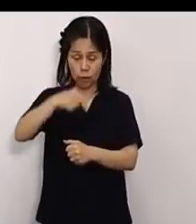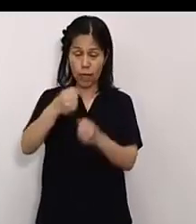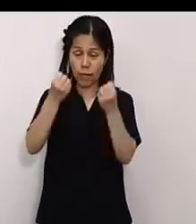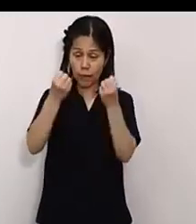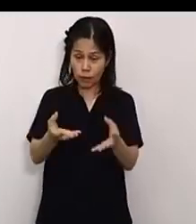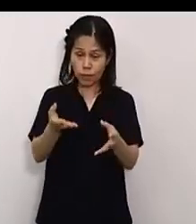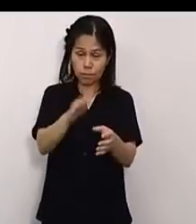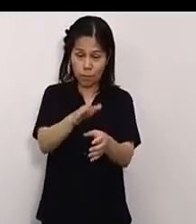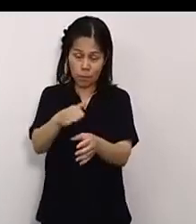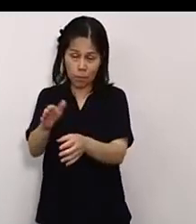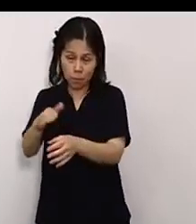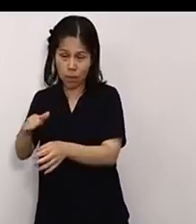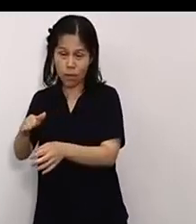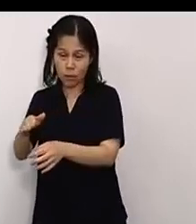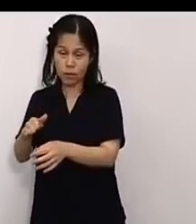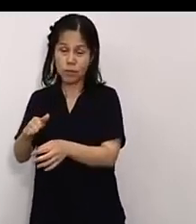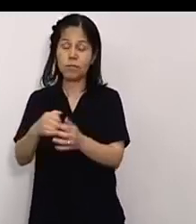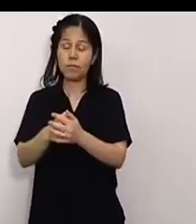るところに